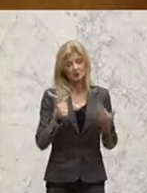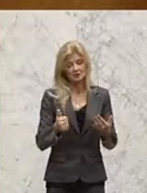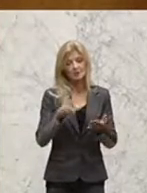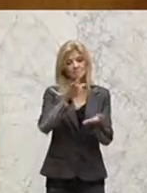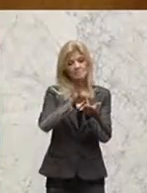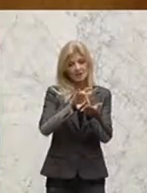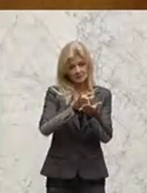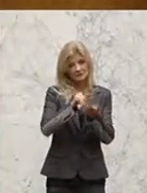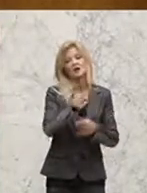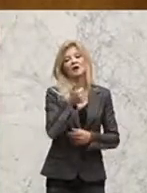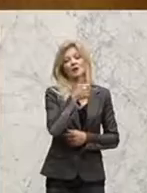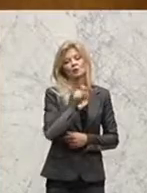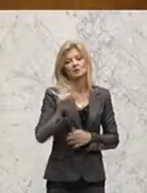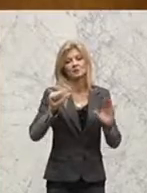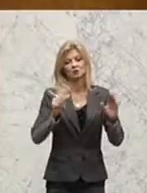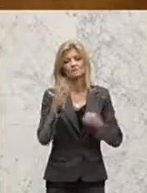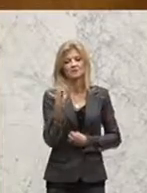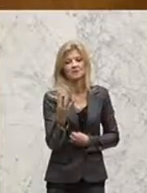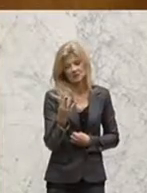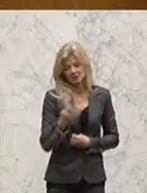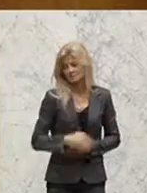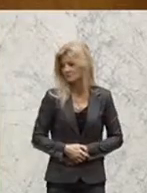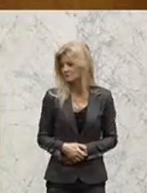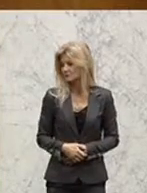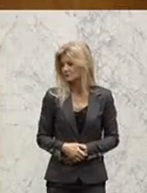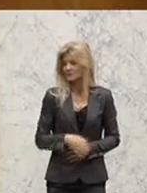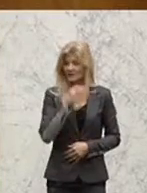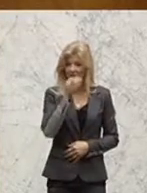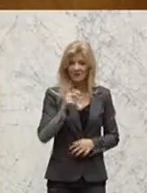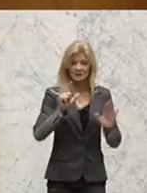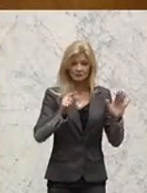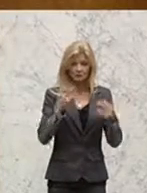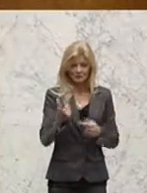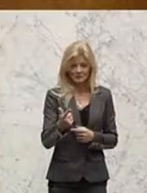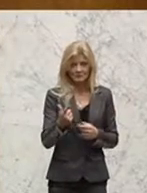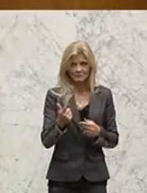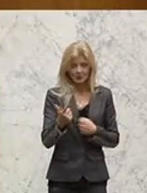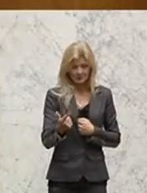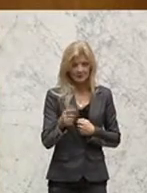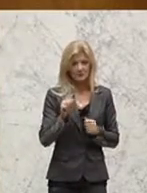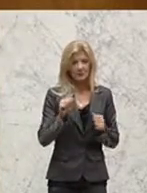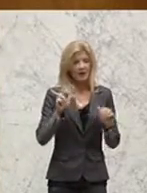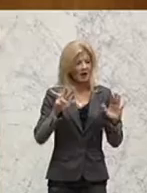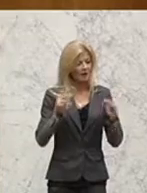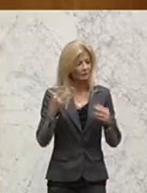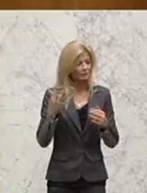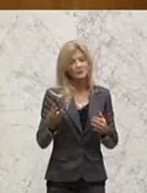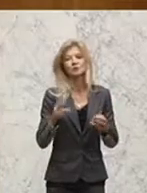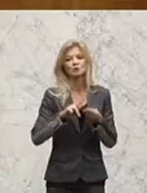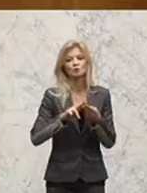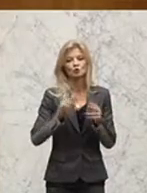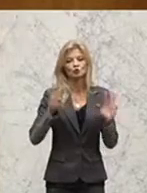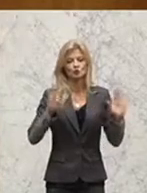146. Frage 27, 48 und 49. Ja, es gibt die Zusage